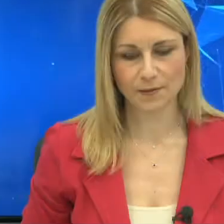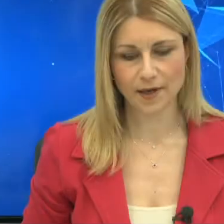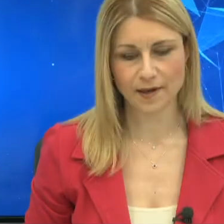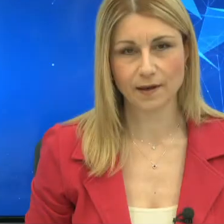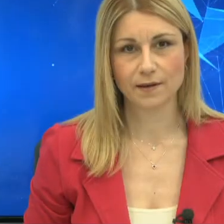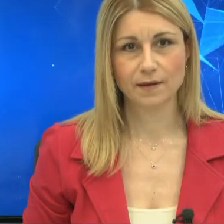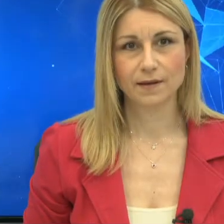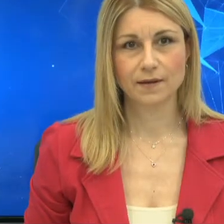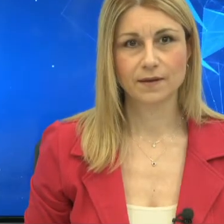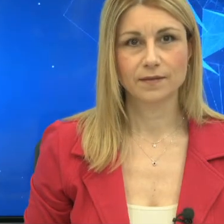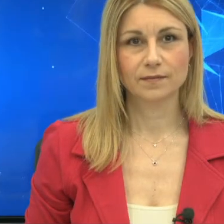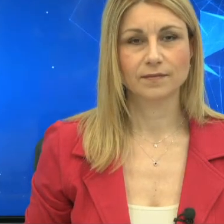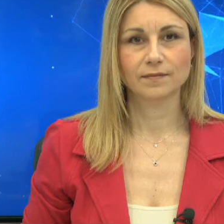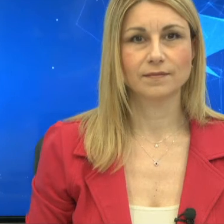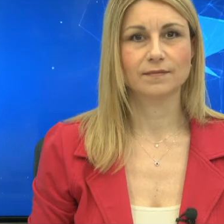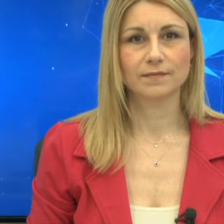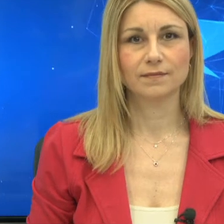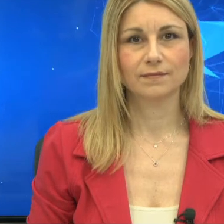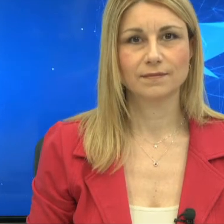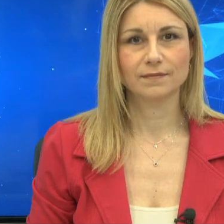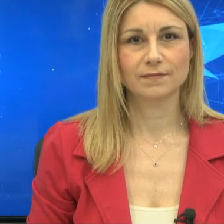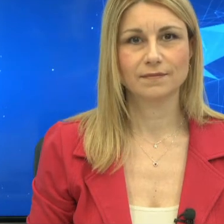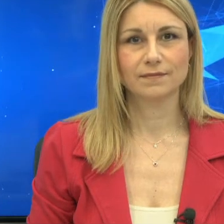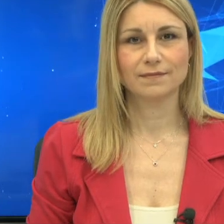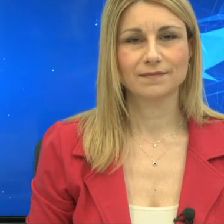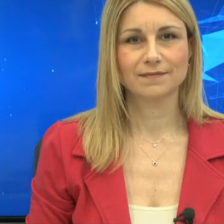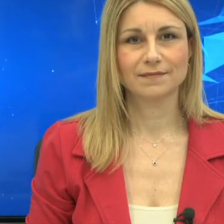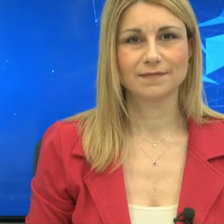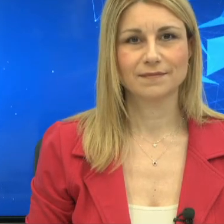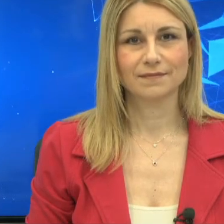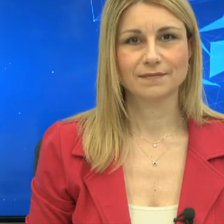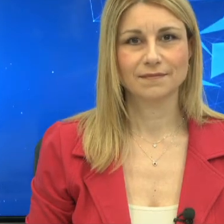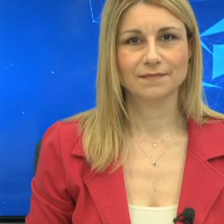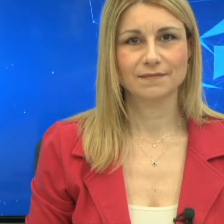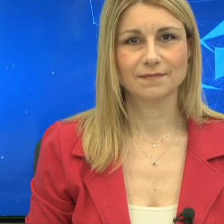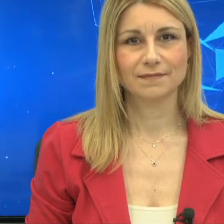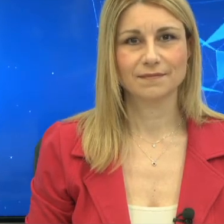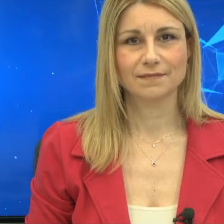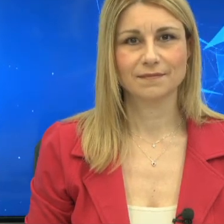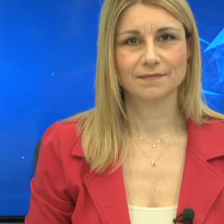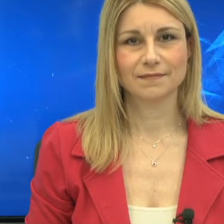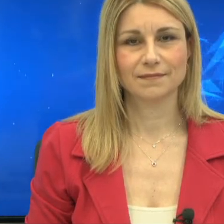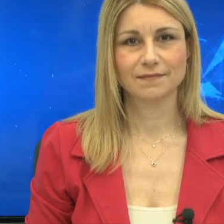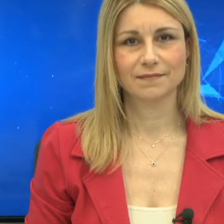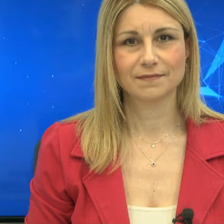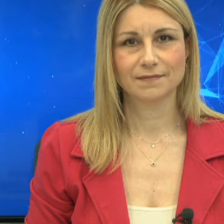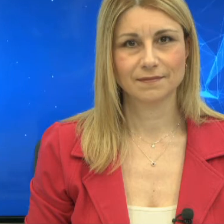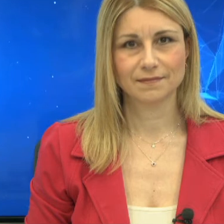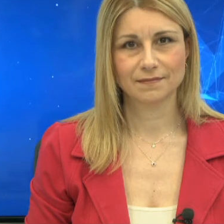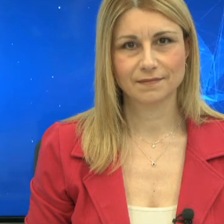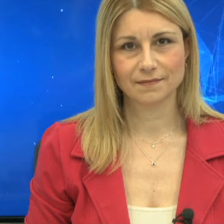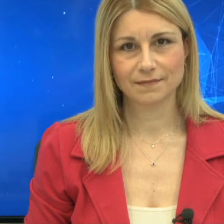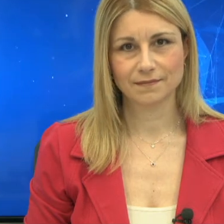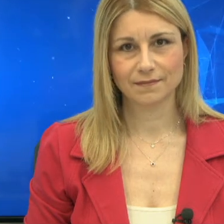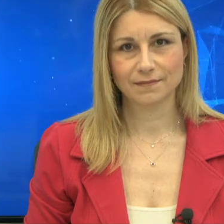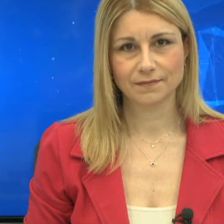Δημήτρη, καλησπέρα. Καλησπέρα, Καταρίνα. Καλησπέρα και στους τηλεθεατές μας. Πολύ σωστά τα ανέφερες ότι στην